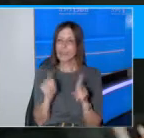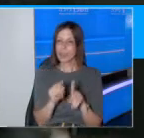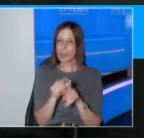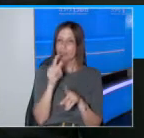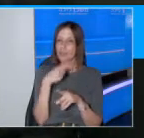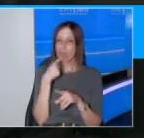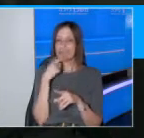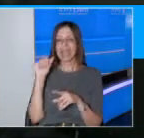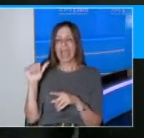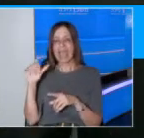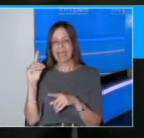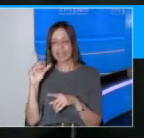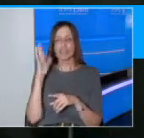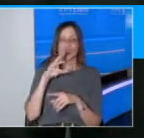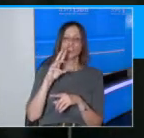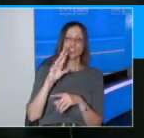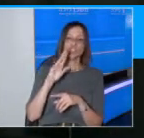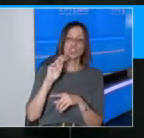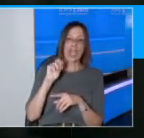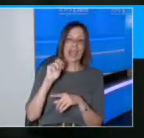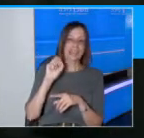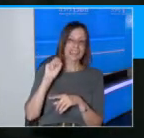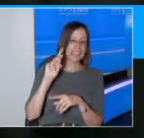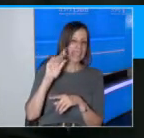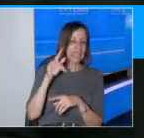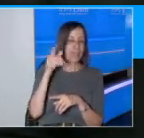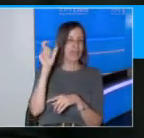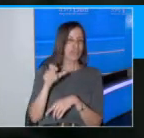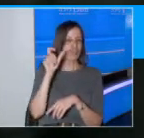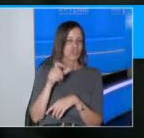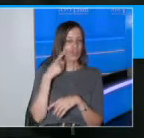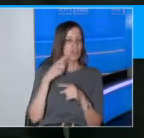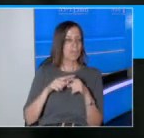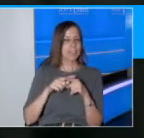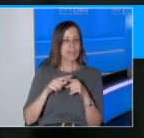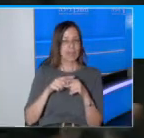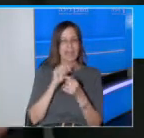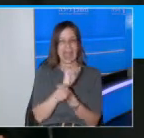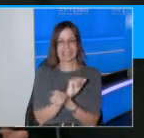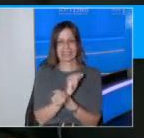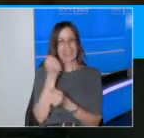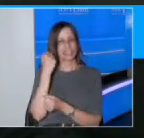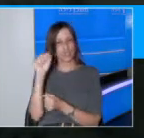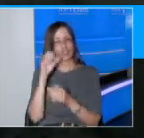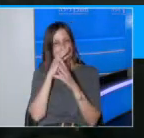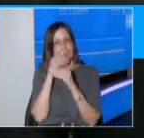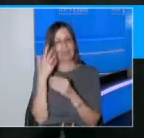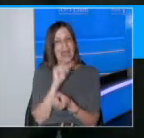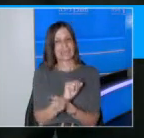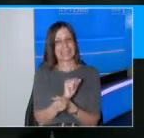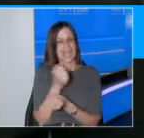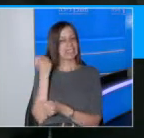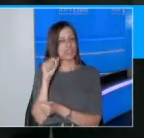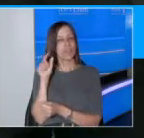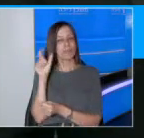אומרת, אדלשטיין ושירנסקי, הם האנשים שמסמלים מבחינתנו את אסירי הציון. כשמדברים על אסירי ציון, הם